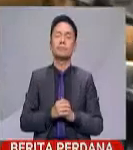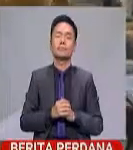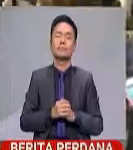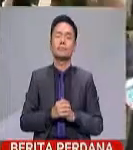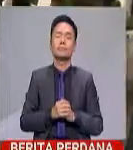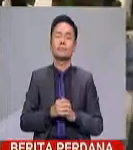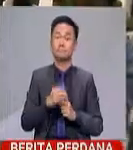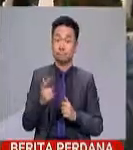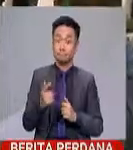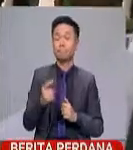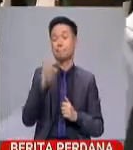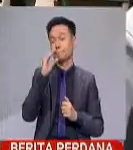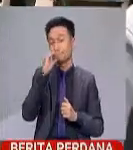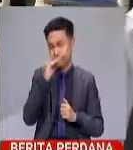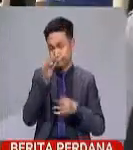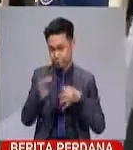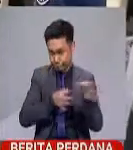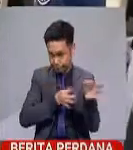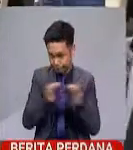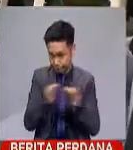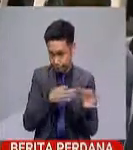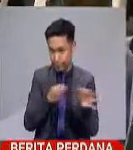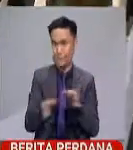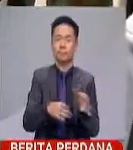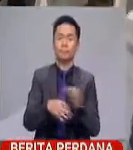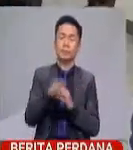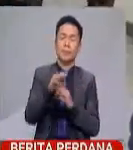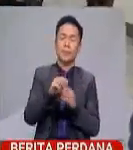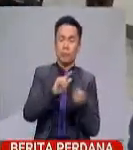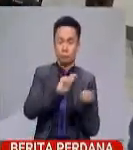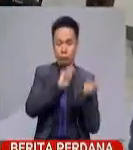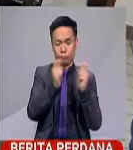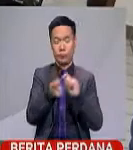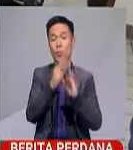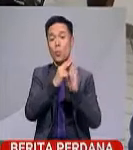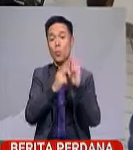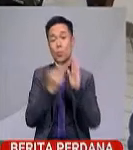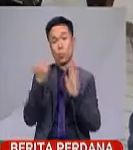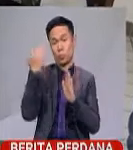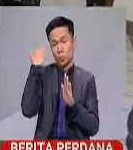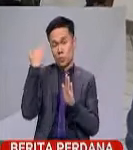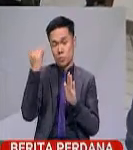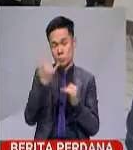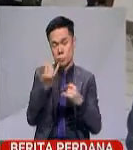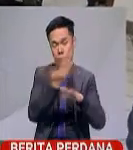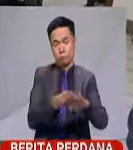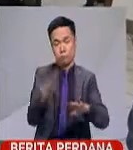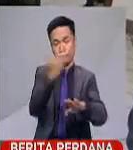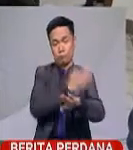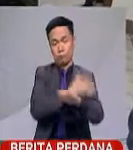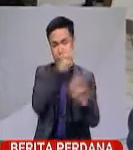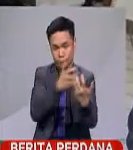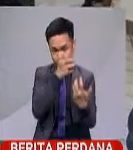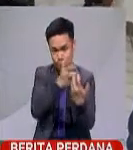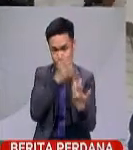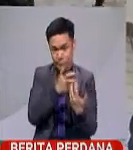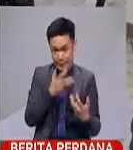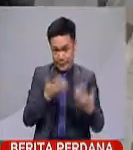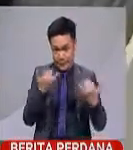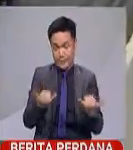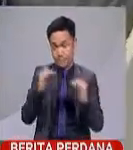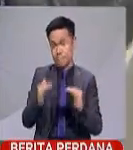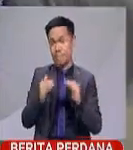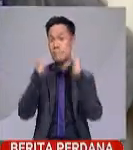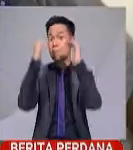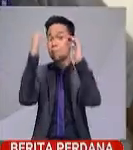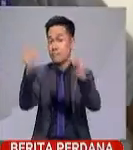Tambah Premesh, usaha penubuhan majlis media dan pindaan undang-undang yang lama mengikut perkembangan teknologi adalah amat penting